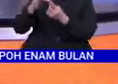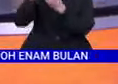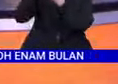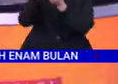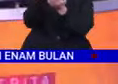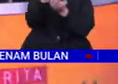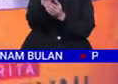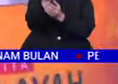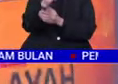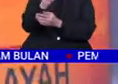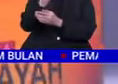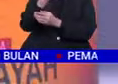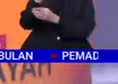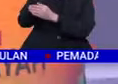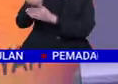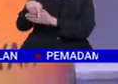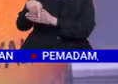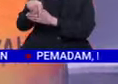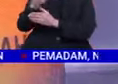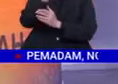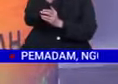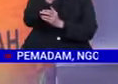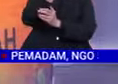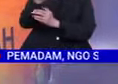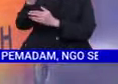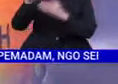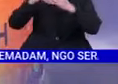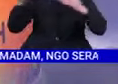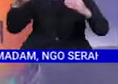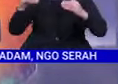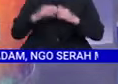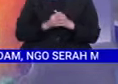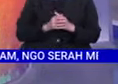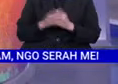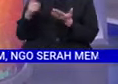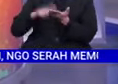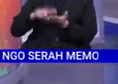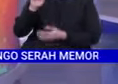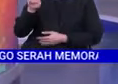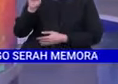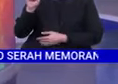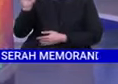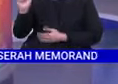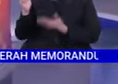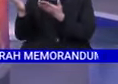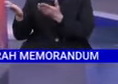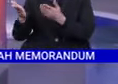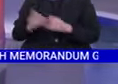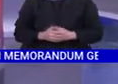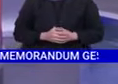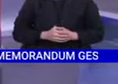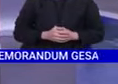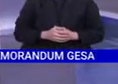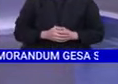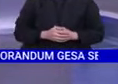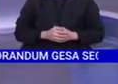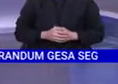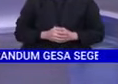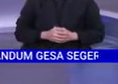kumpulan Wang simpanan pekerja Academy Espanyol 10 Ringgit perinciannya bersama bom Awen silakan Duma